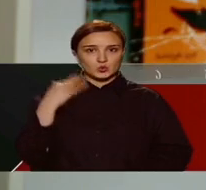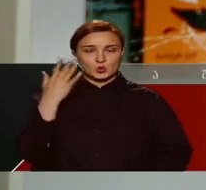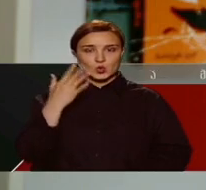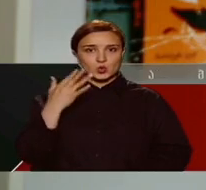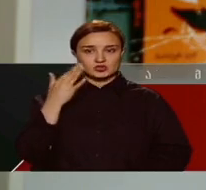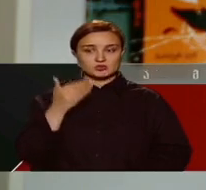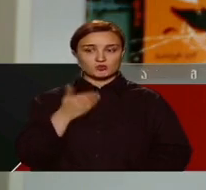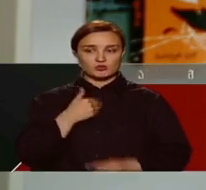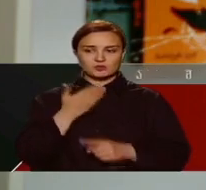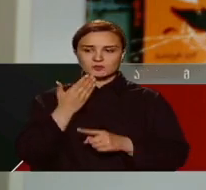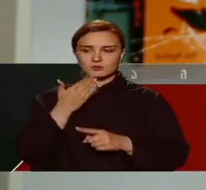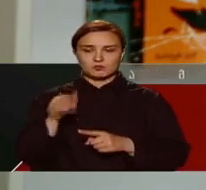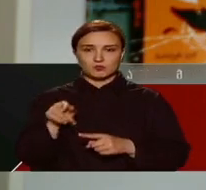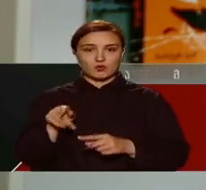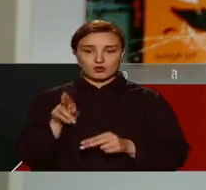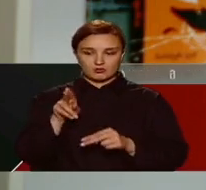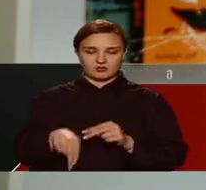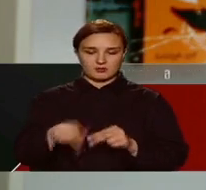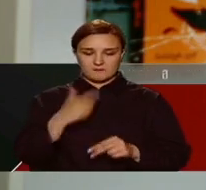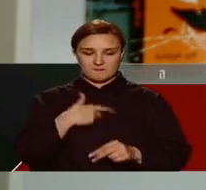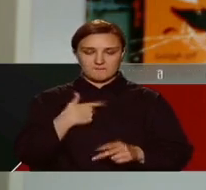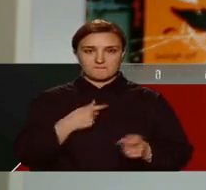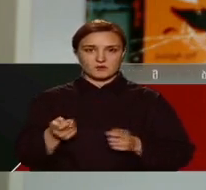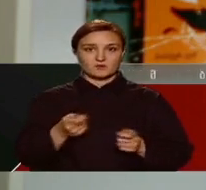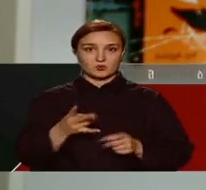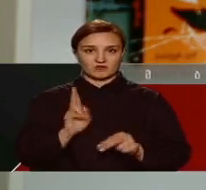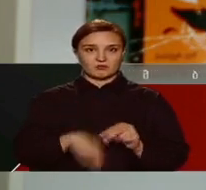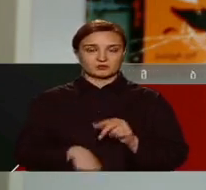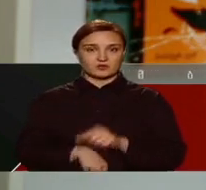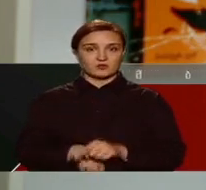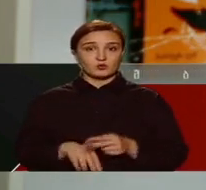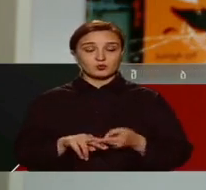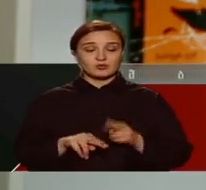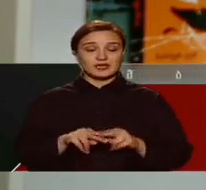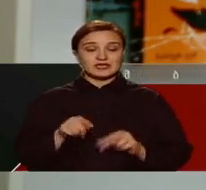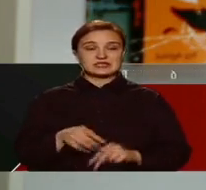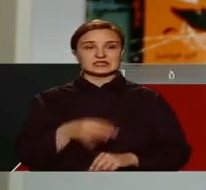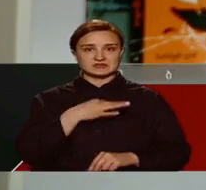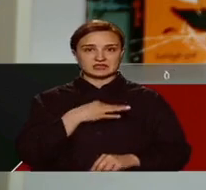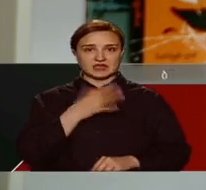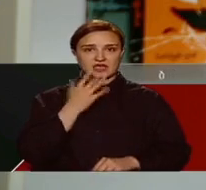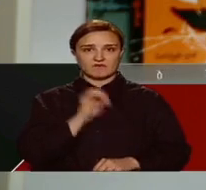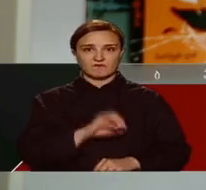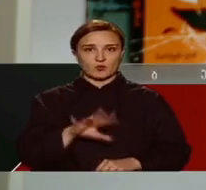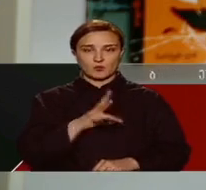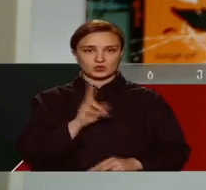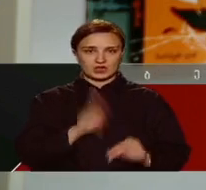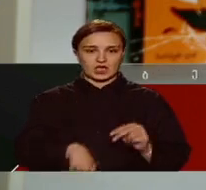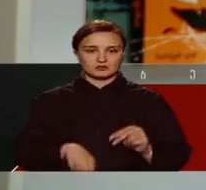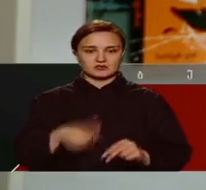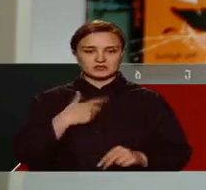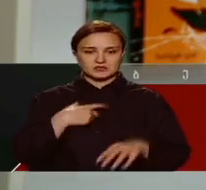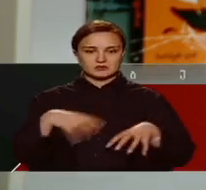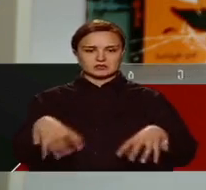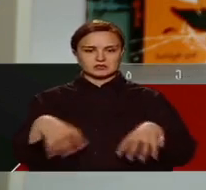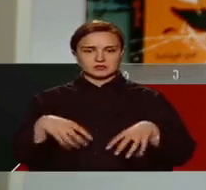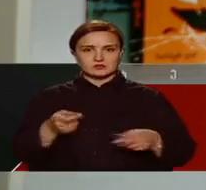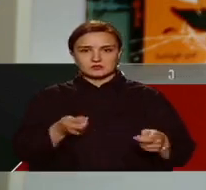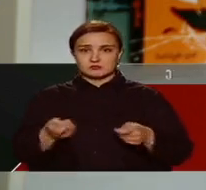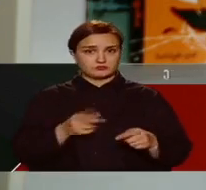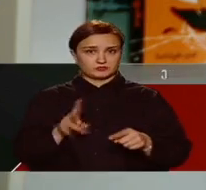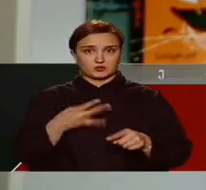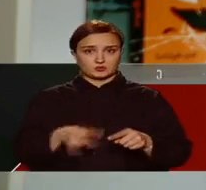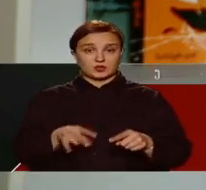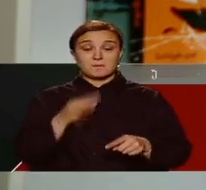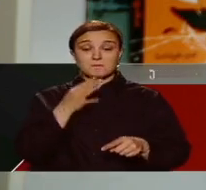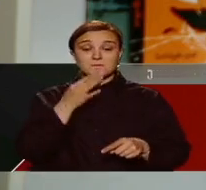იყოს ბოლო ერთპიროვნული მმართველობა ამ ქვეყანაში და ამით ეს დავამთავროთ, იმიტომ რომ ეს გითხრეს ევროპელებმა, ეს დაამთავრეთ, მერე დაგელაპარაკებით